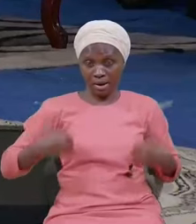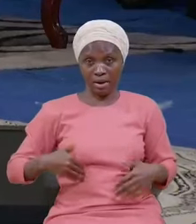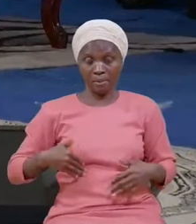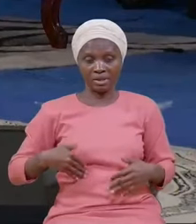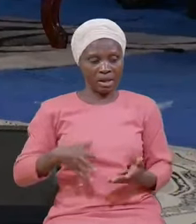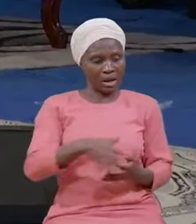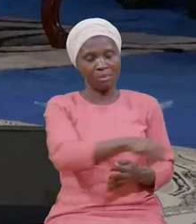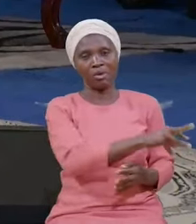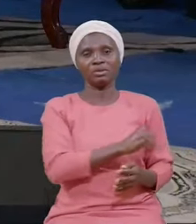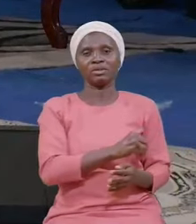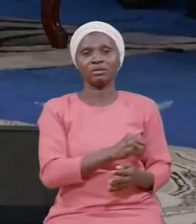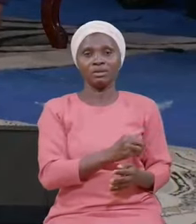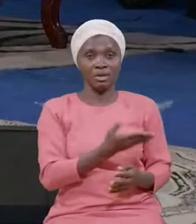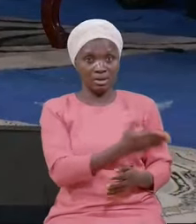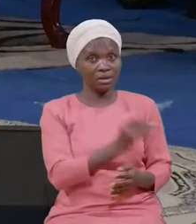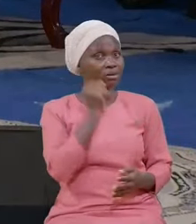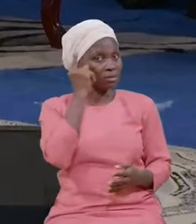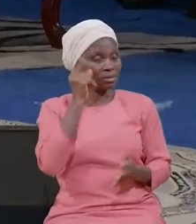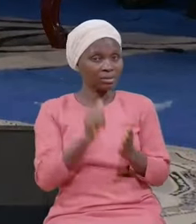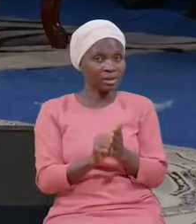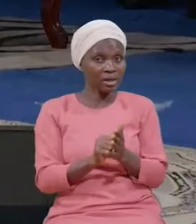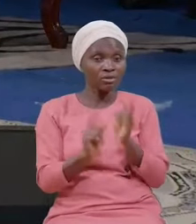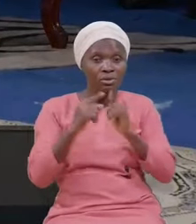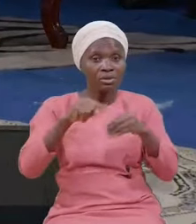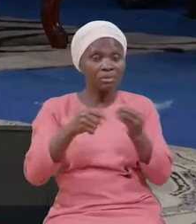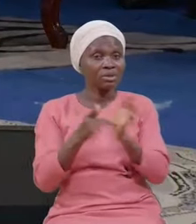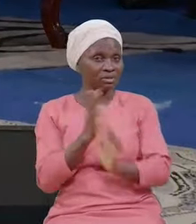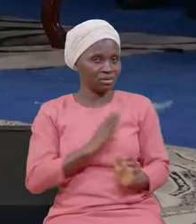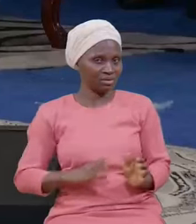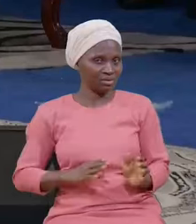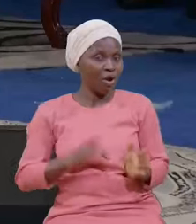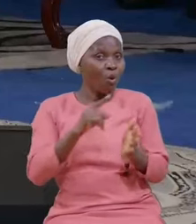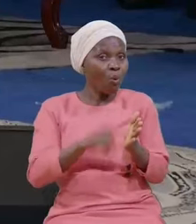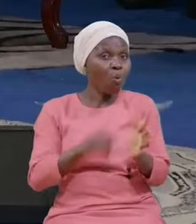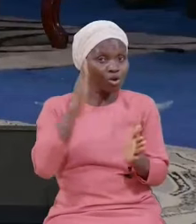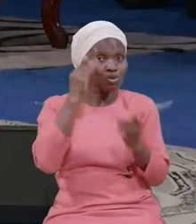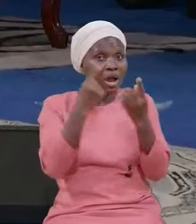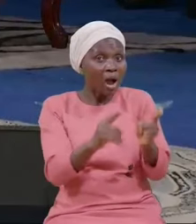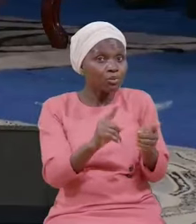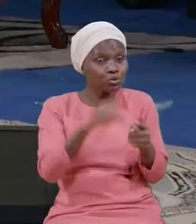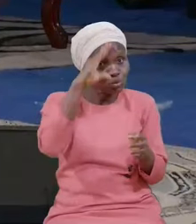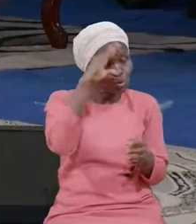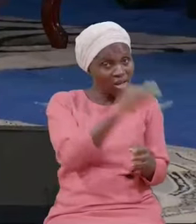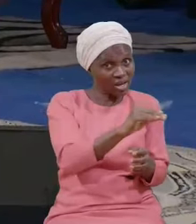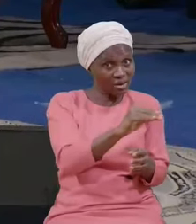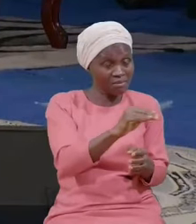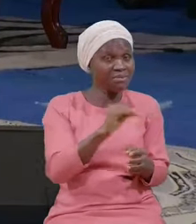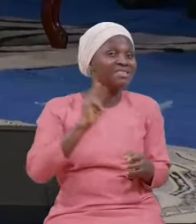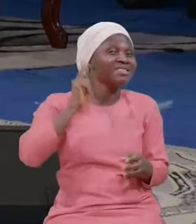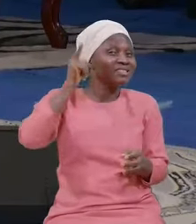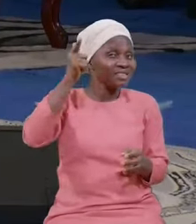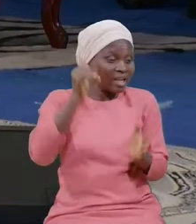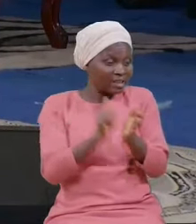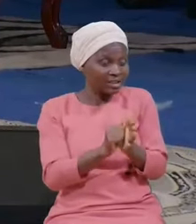ce qui va lui arriver, plus de 1000 ans avant même que cela n'arrive, la parole de